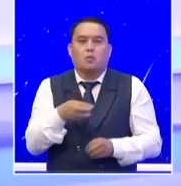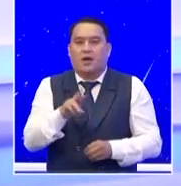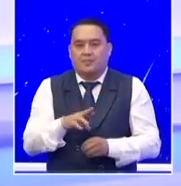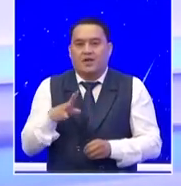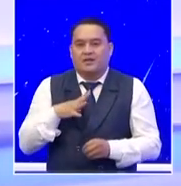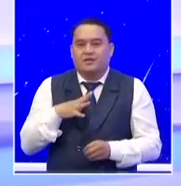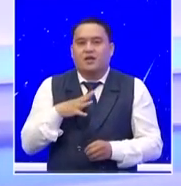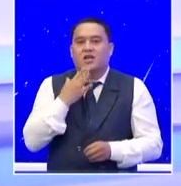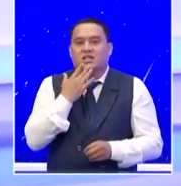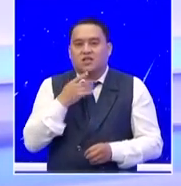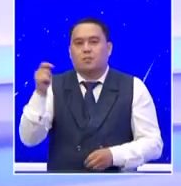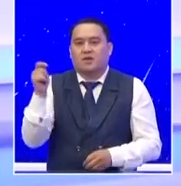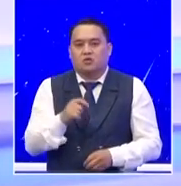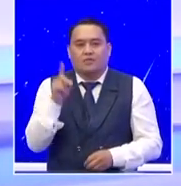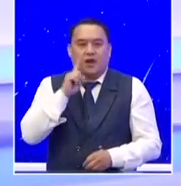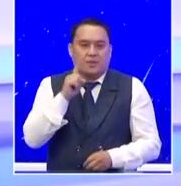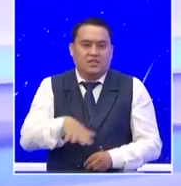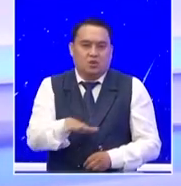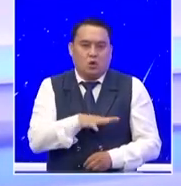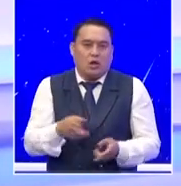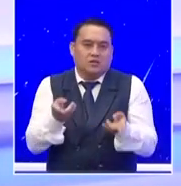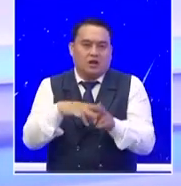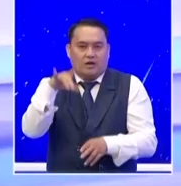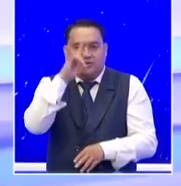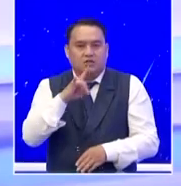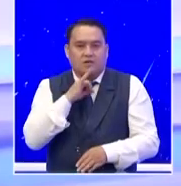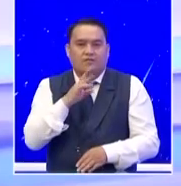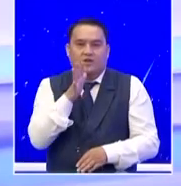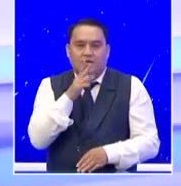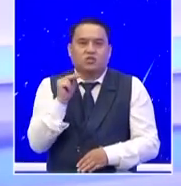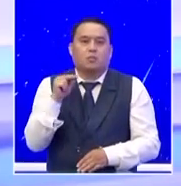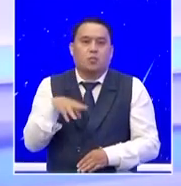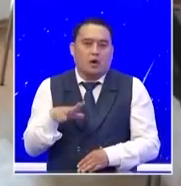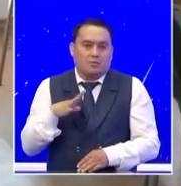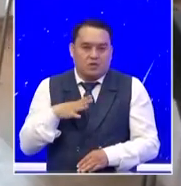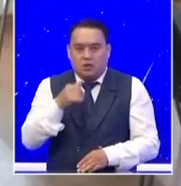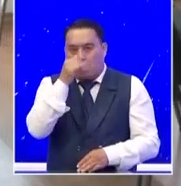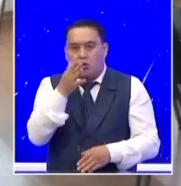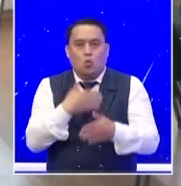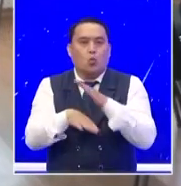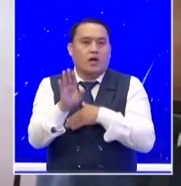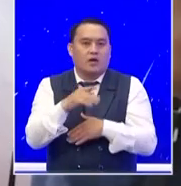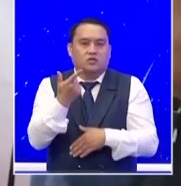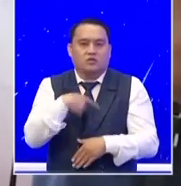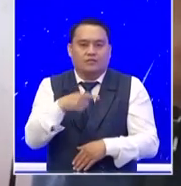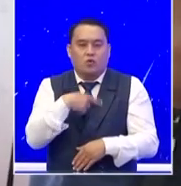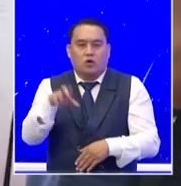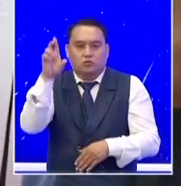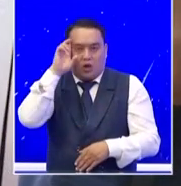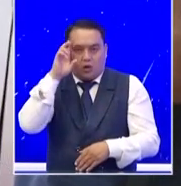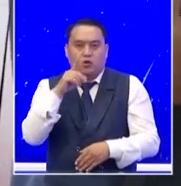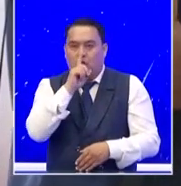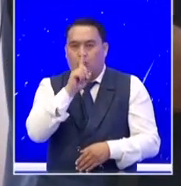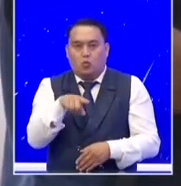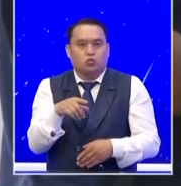к иностранцам, временно оказавшихся на территории Республики Казахстан на момент ЧП и которые не смогли покинуть страну в установленные сроки, не